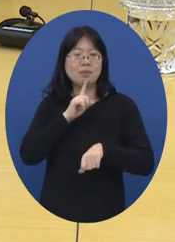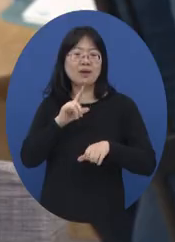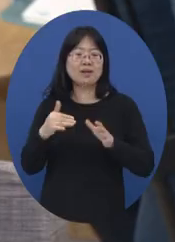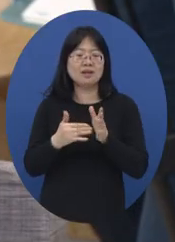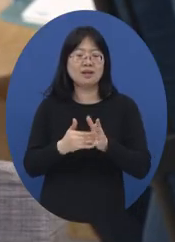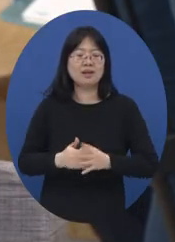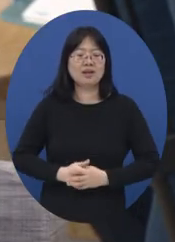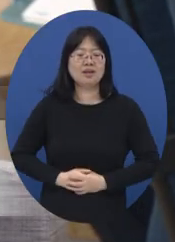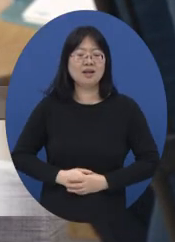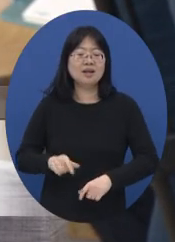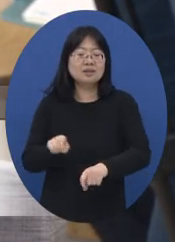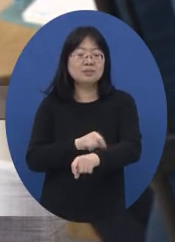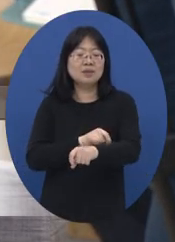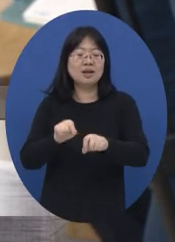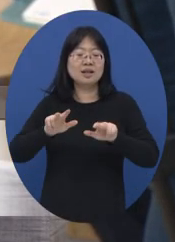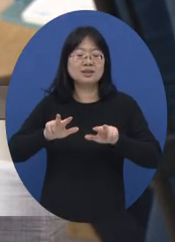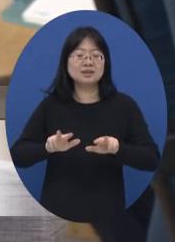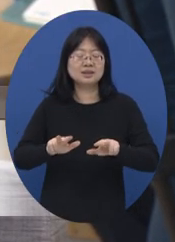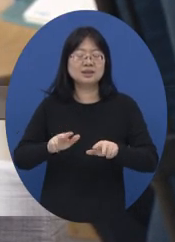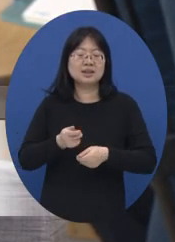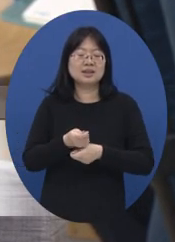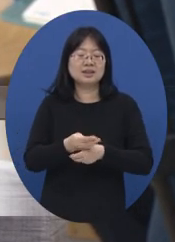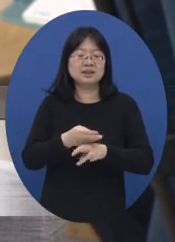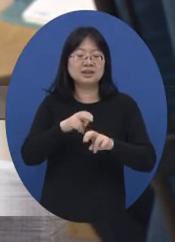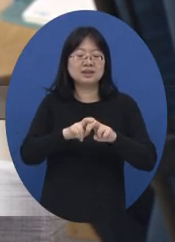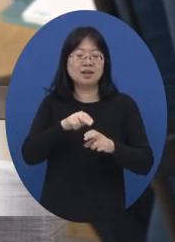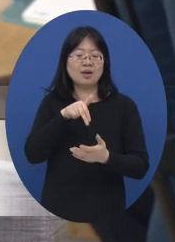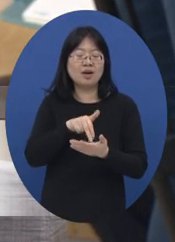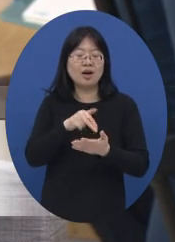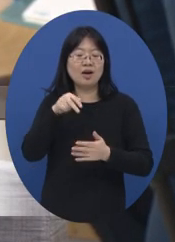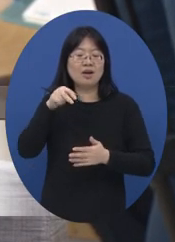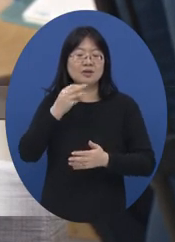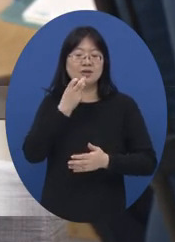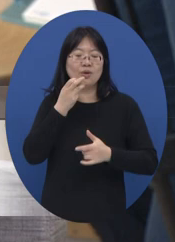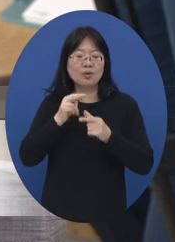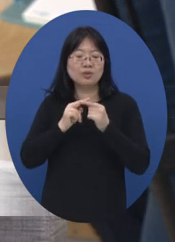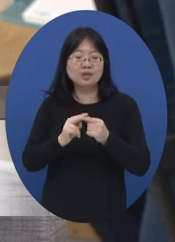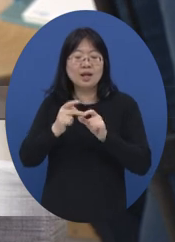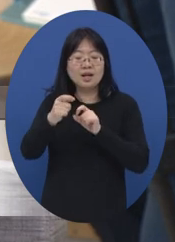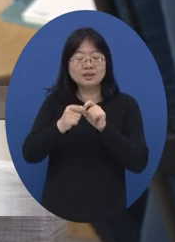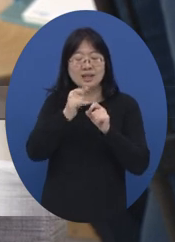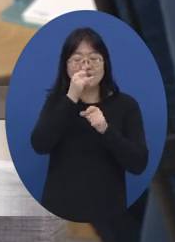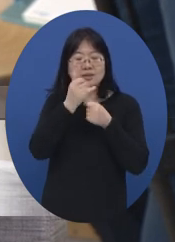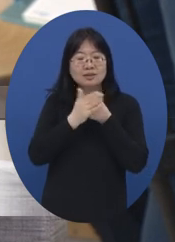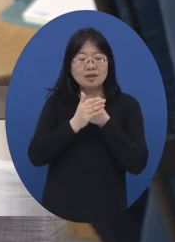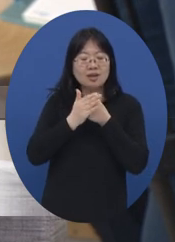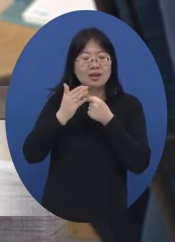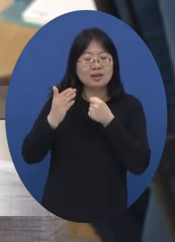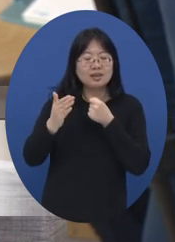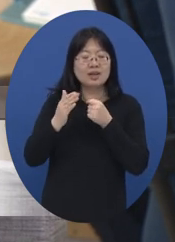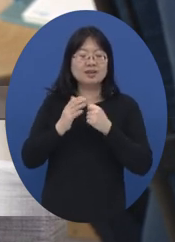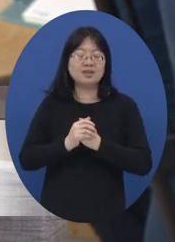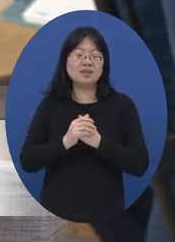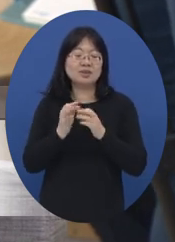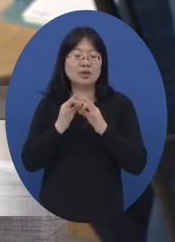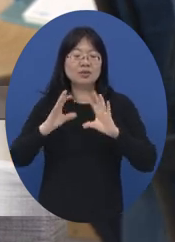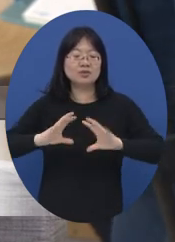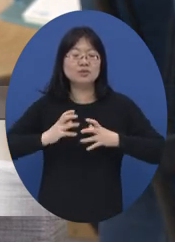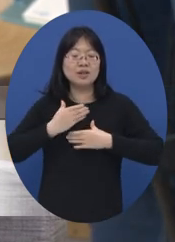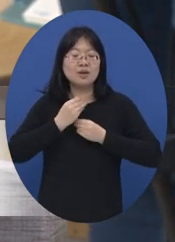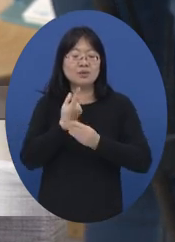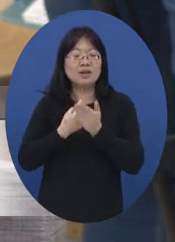말했습니다. 특히 지정학적으로 우리 수도 서울과 인접돼 있기 때문에